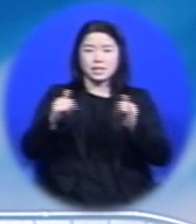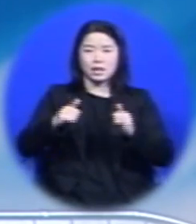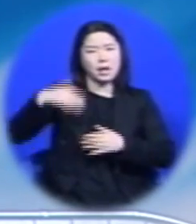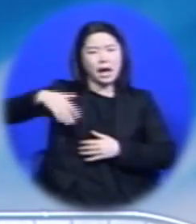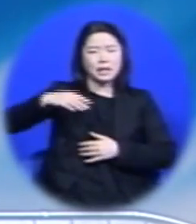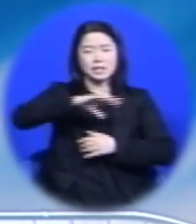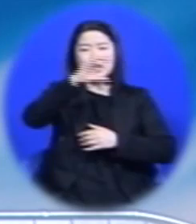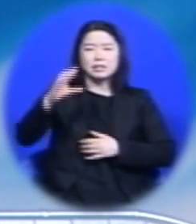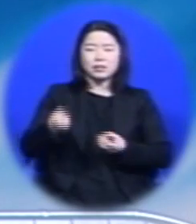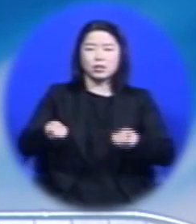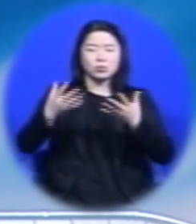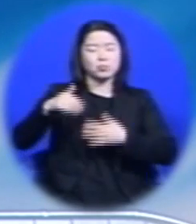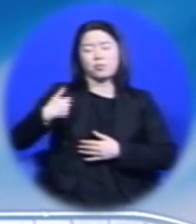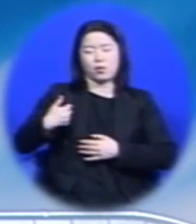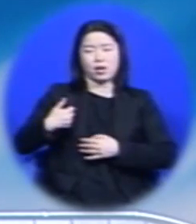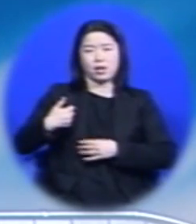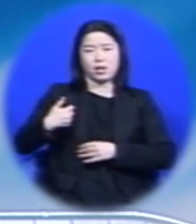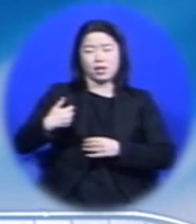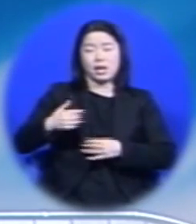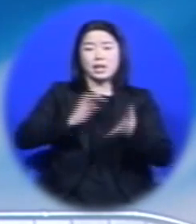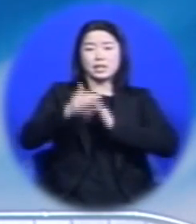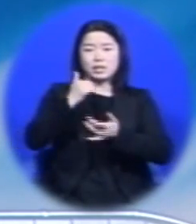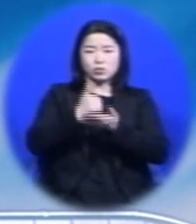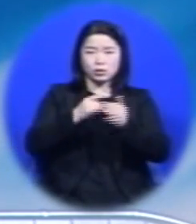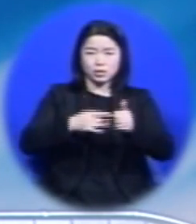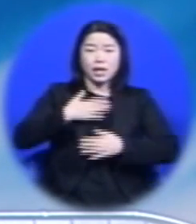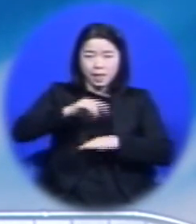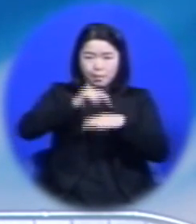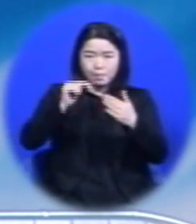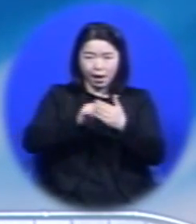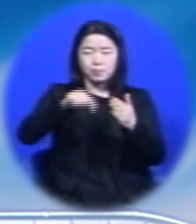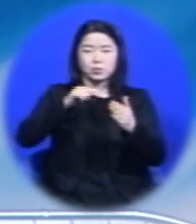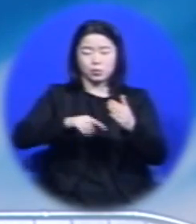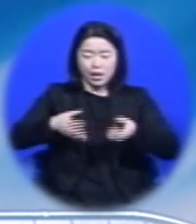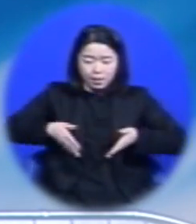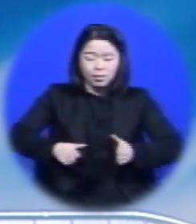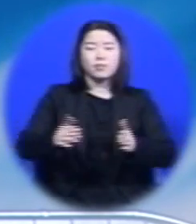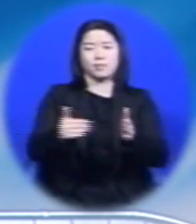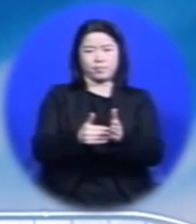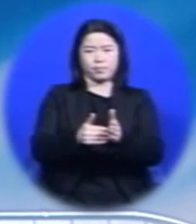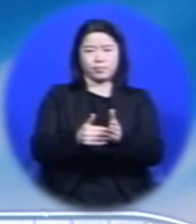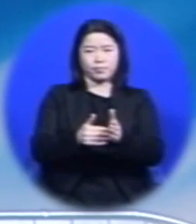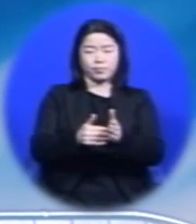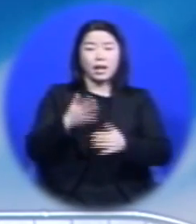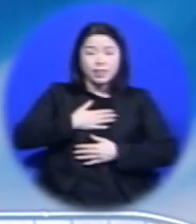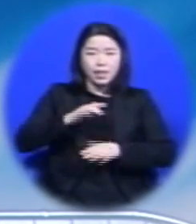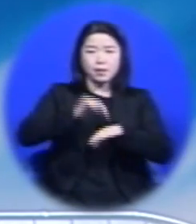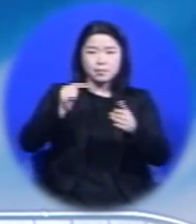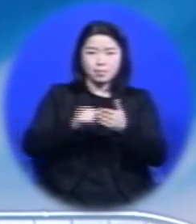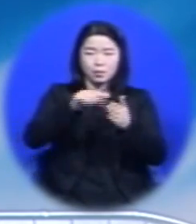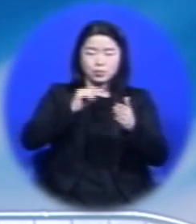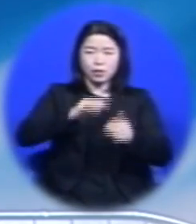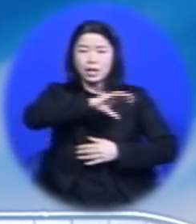모르는 사람들입니다 예수님께서 내 마음에 태어나셨어요 내 마음에